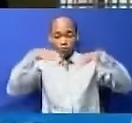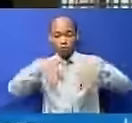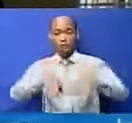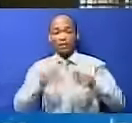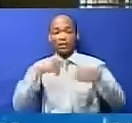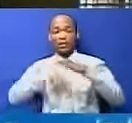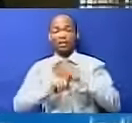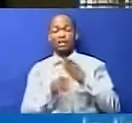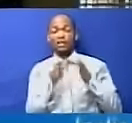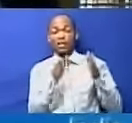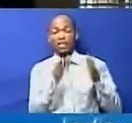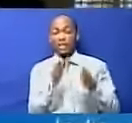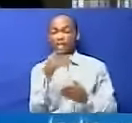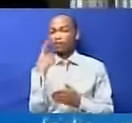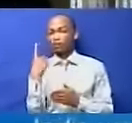kuwa